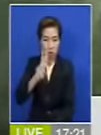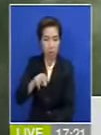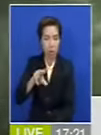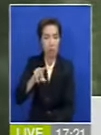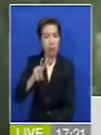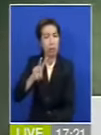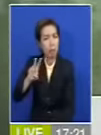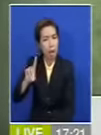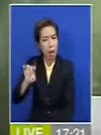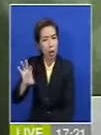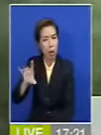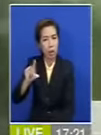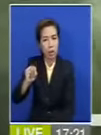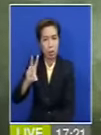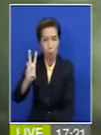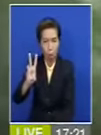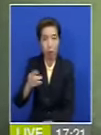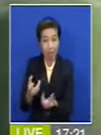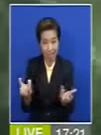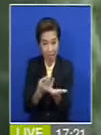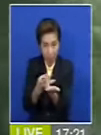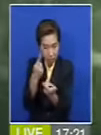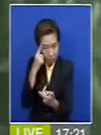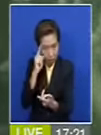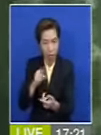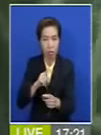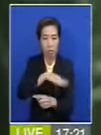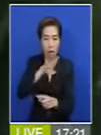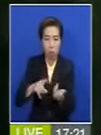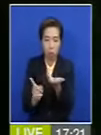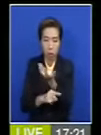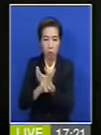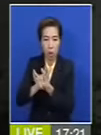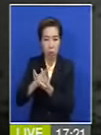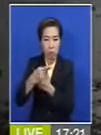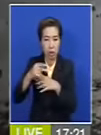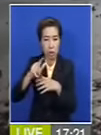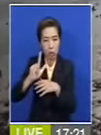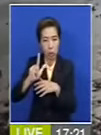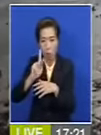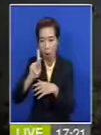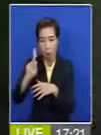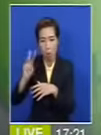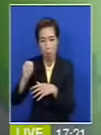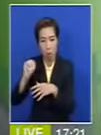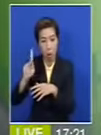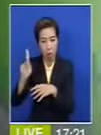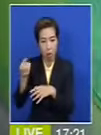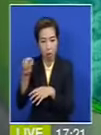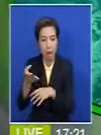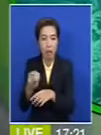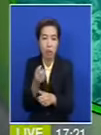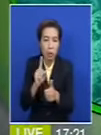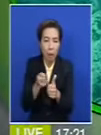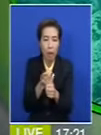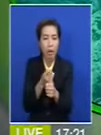23,826 ชิ้นและรวบรวมได้กว่า 28,581 กิโลกรัมโดยขยะที่พบมากที่สุดคืออุปกรณ์หาปลา